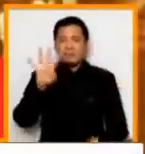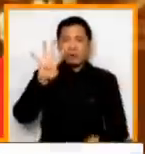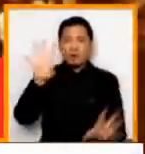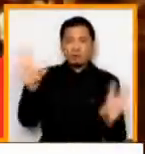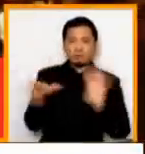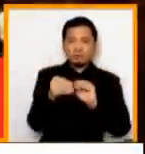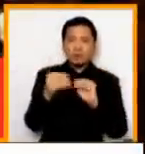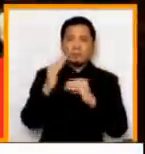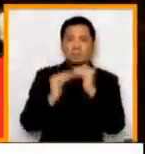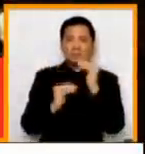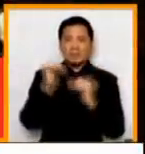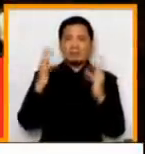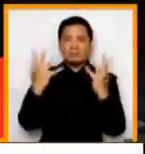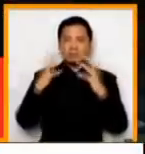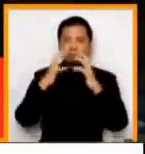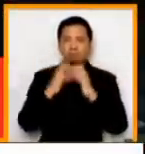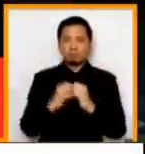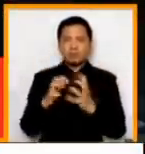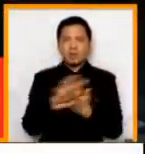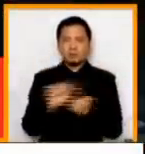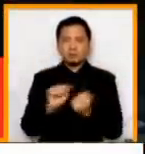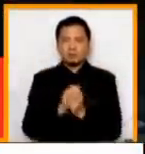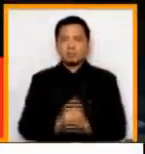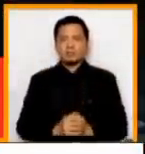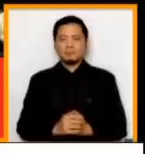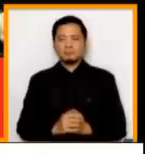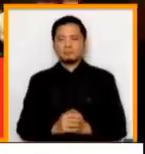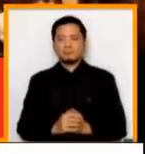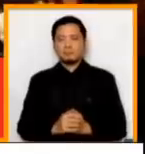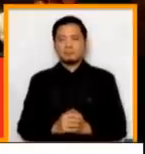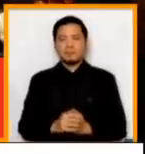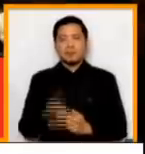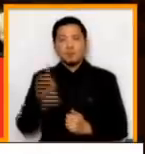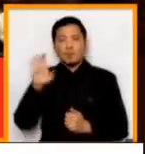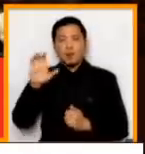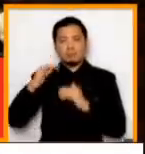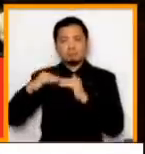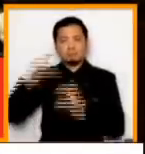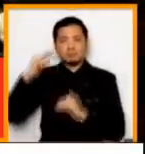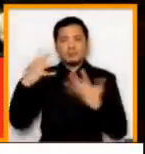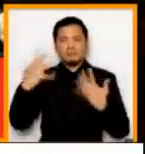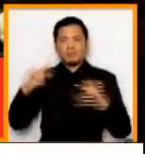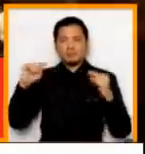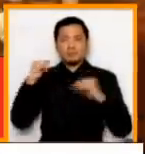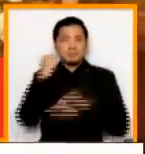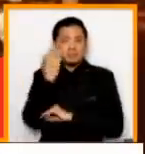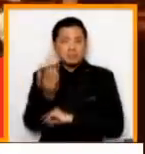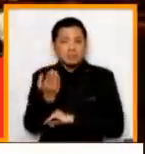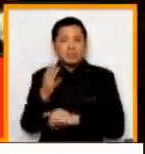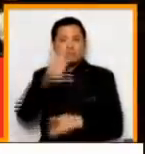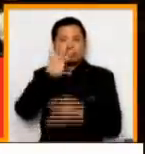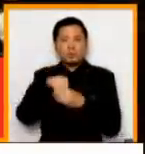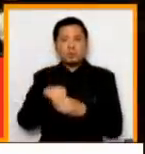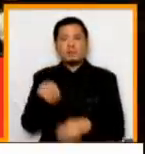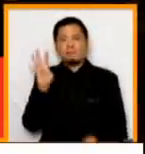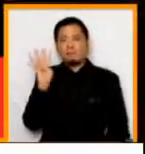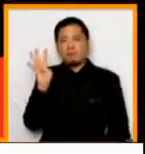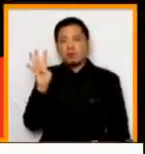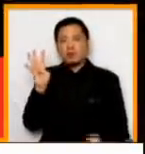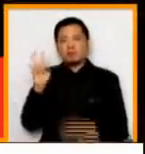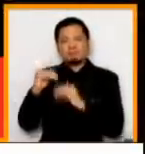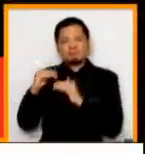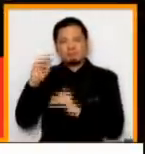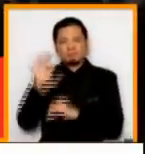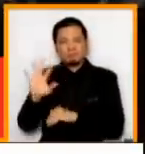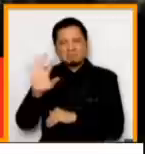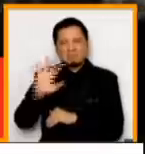Hindi bababa sa 150 ang nasawi sa Gaza, kasamang 42 bata ayon sa health officials doon. May